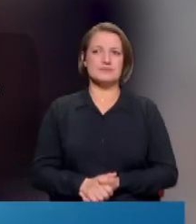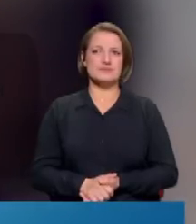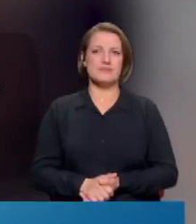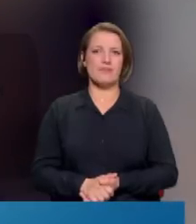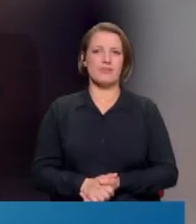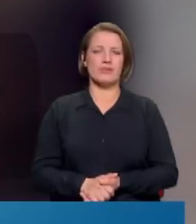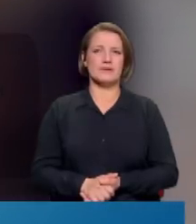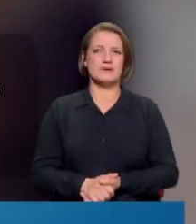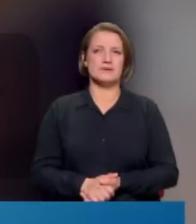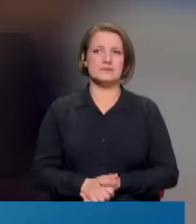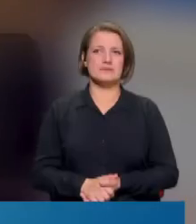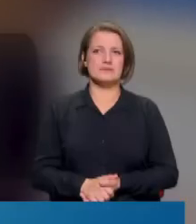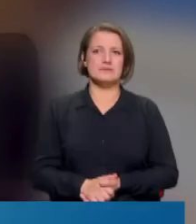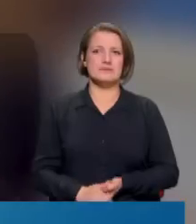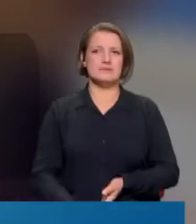bıraktı